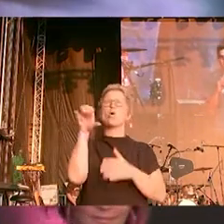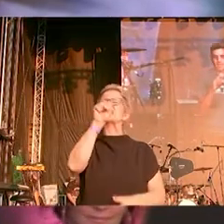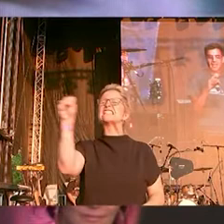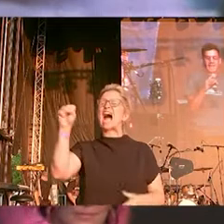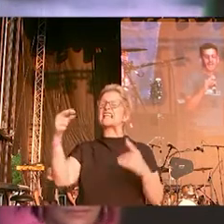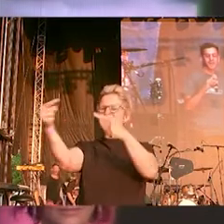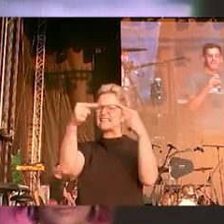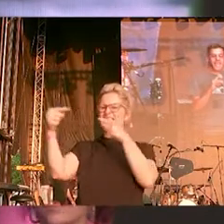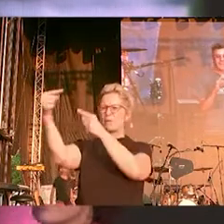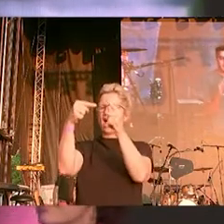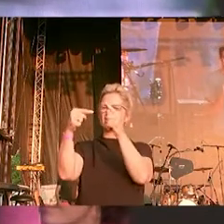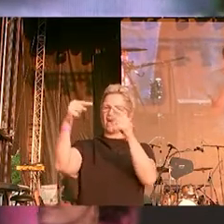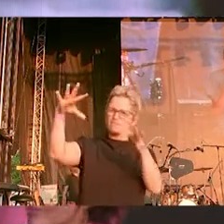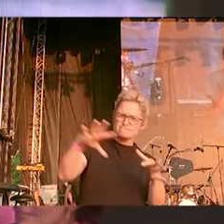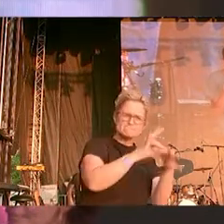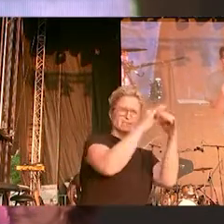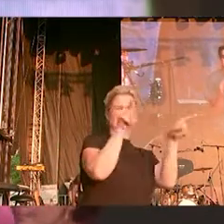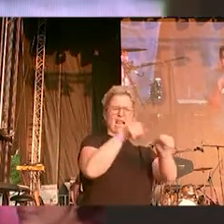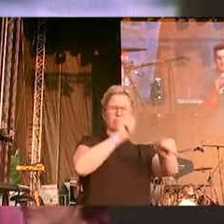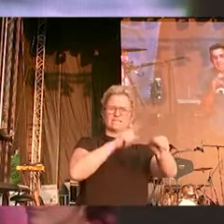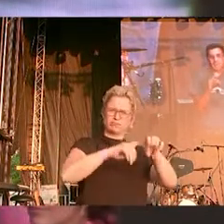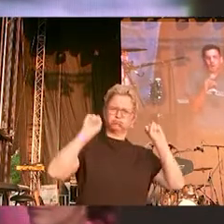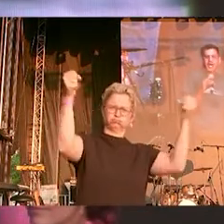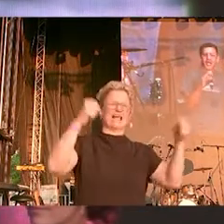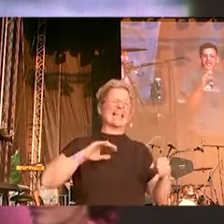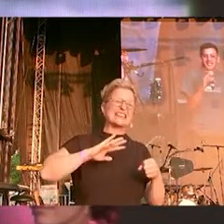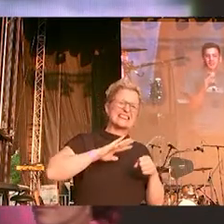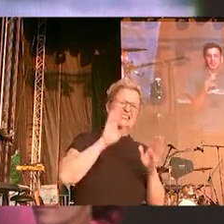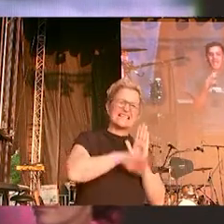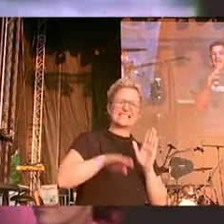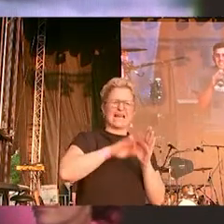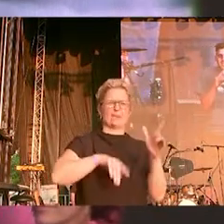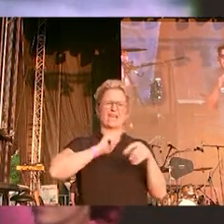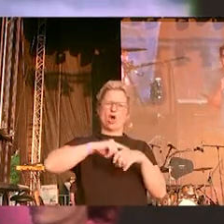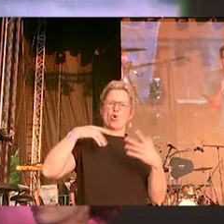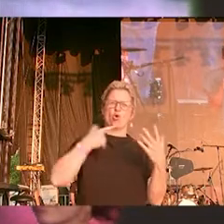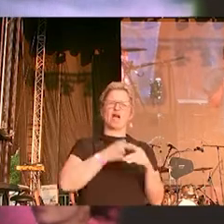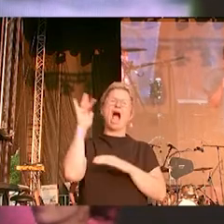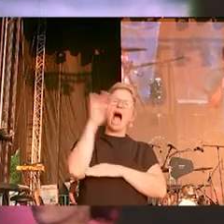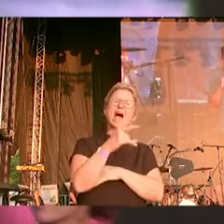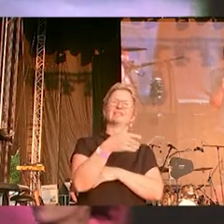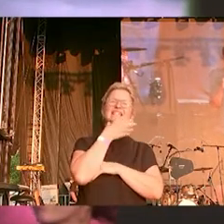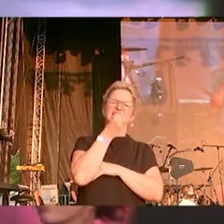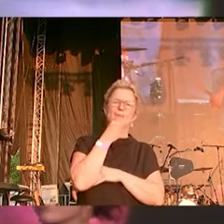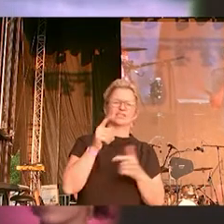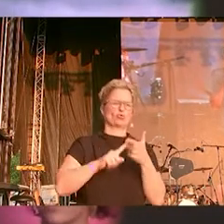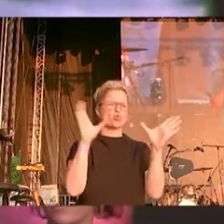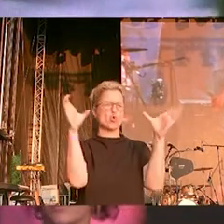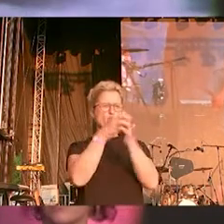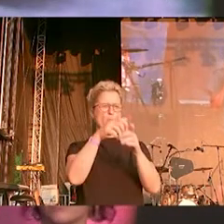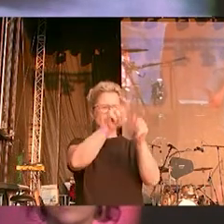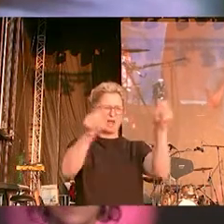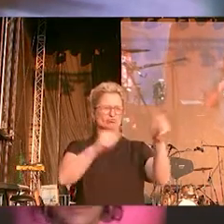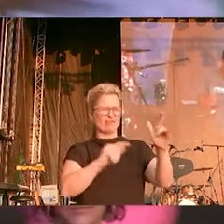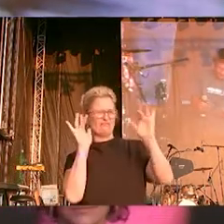Sarrazin-Debatte gegründet hat und seitdem gegen jede Form von Diskriminierung, Rassismus, Antisemitismus und gruppenbezogener Menschenfeindlichkeit